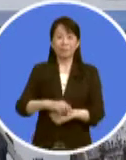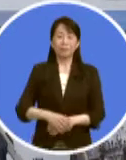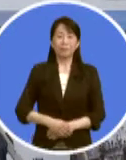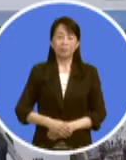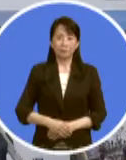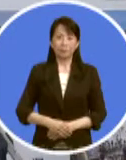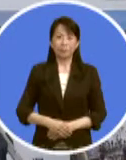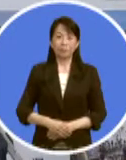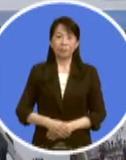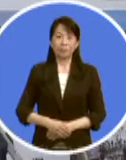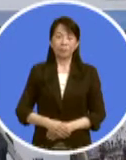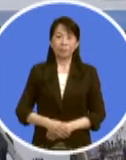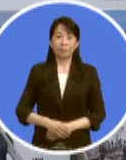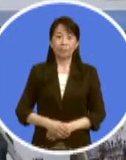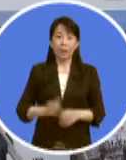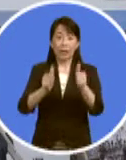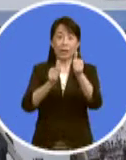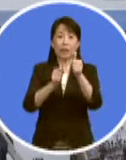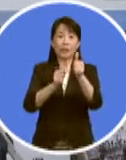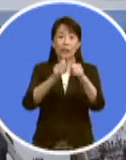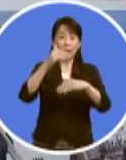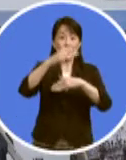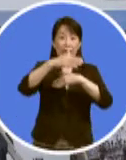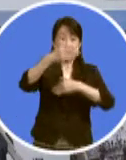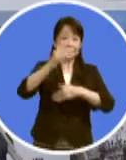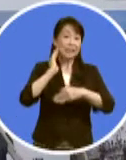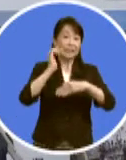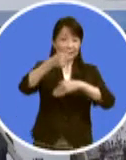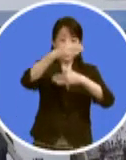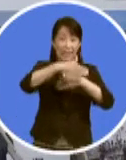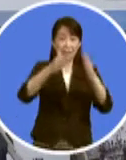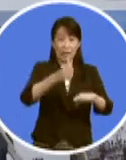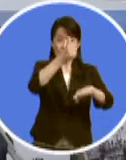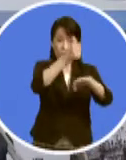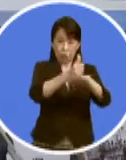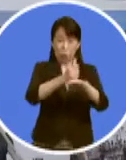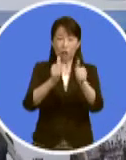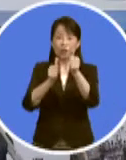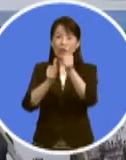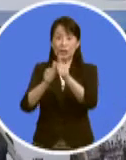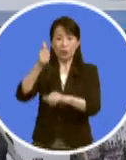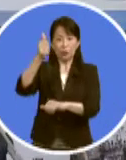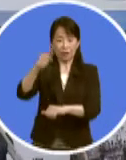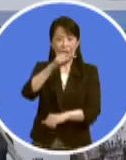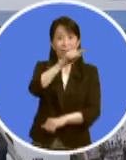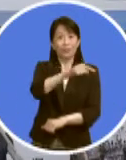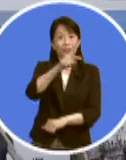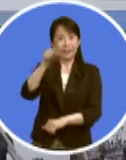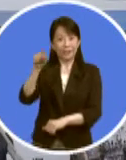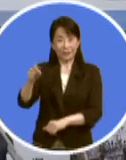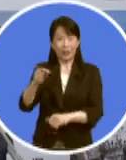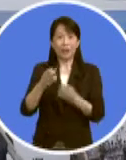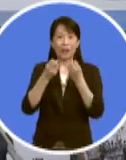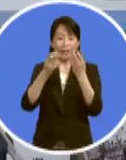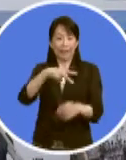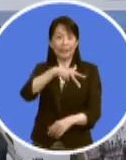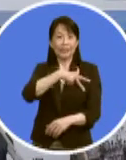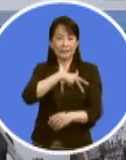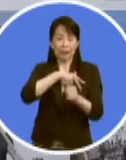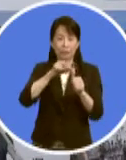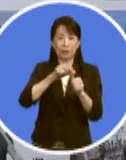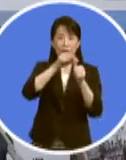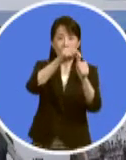でございますしまたの秘書課知事公室長とそれから秘書官の製作惨事という